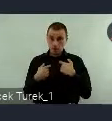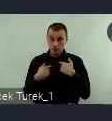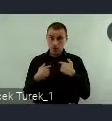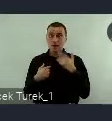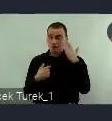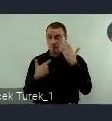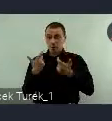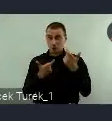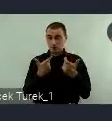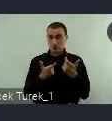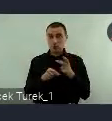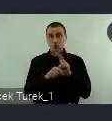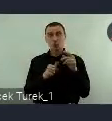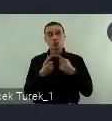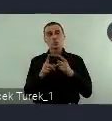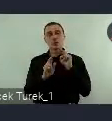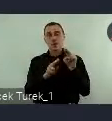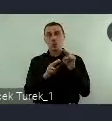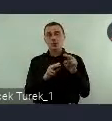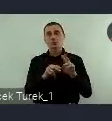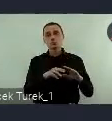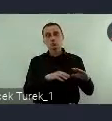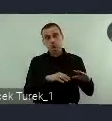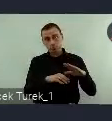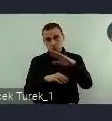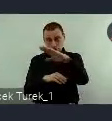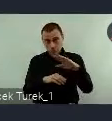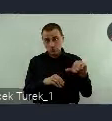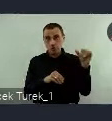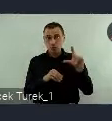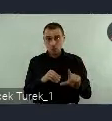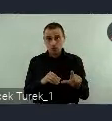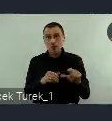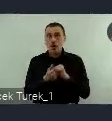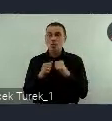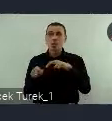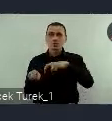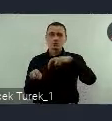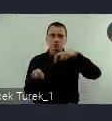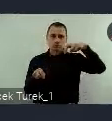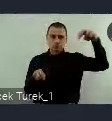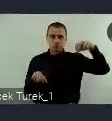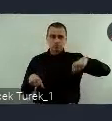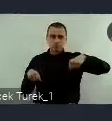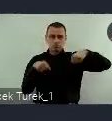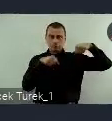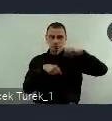zrobić Muszę wynająć najazd to będzie mnie kosztowało 1000 zł Muszę wynająć schodołaz to będzie kosztowało drugie tysiąc złotych i zatrudnić na czas